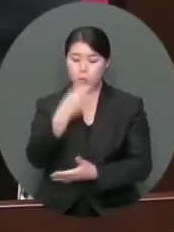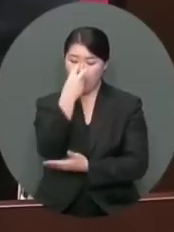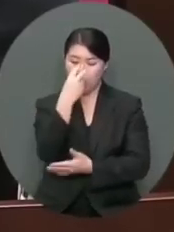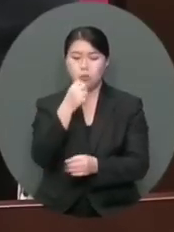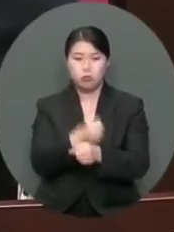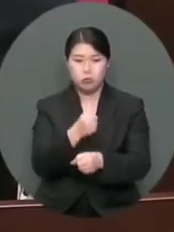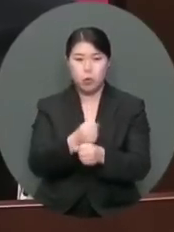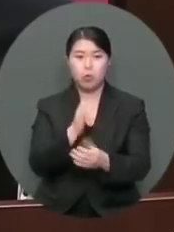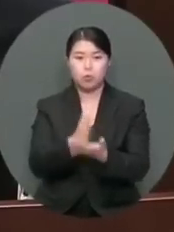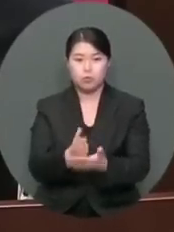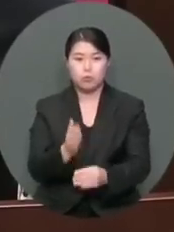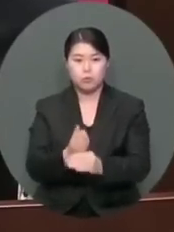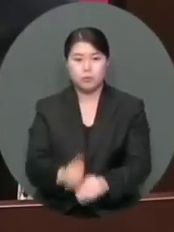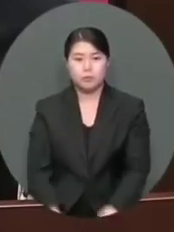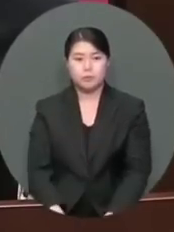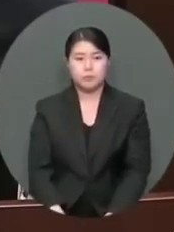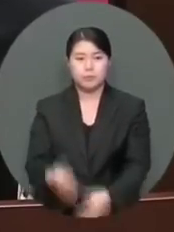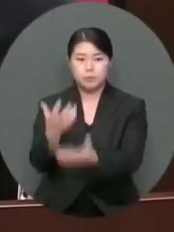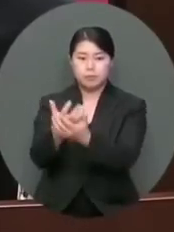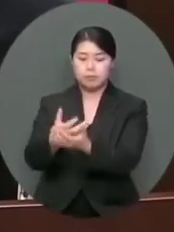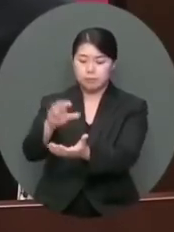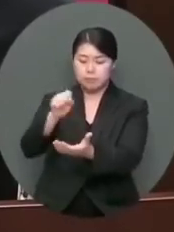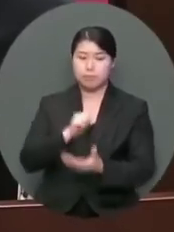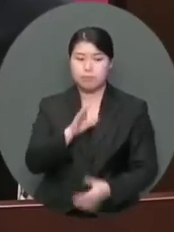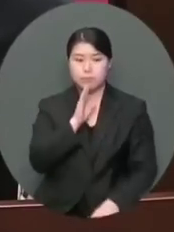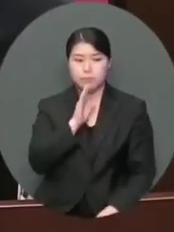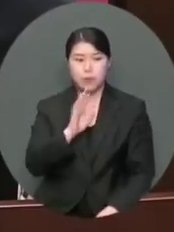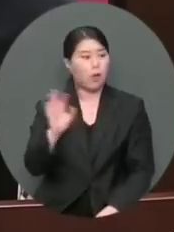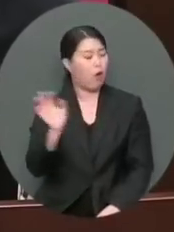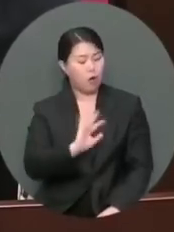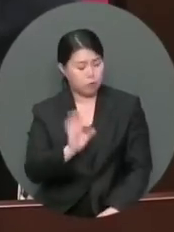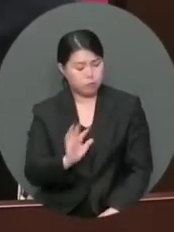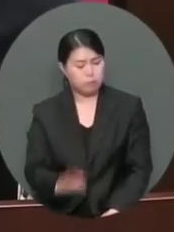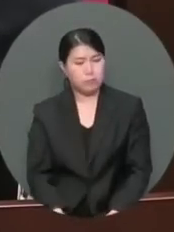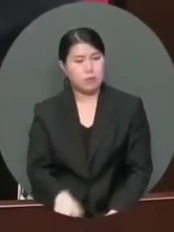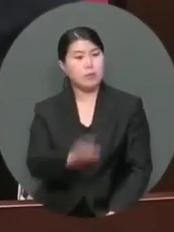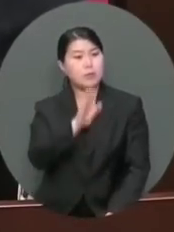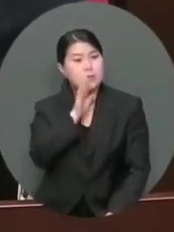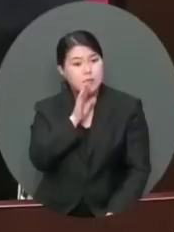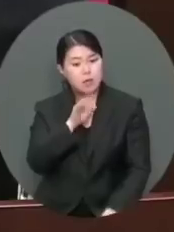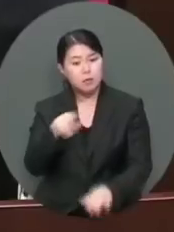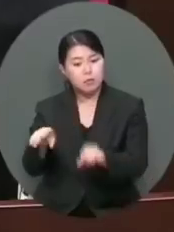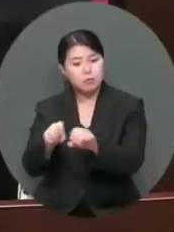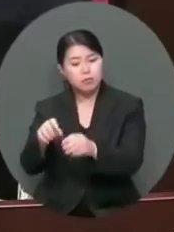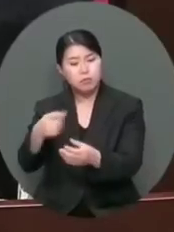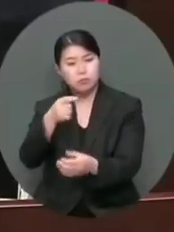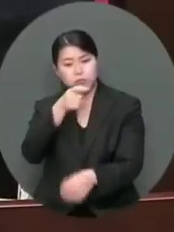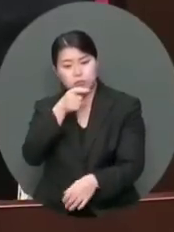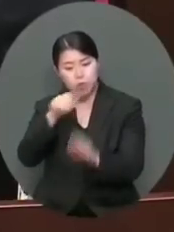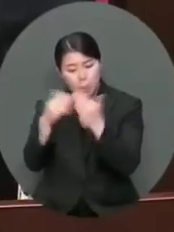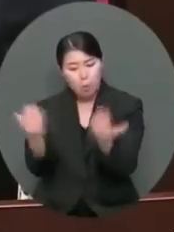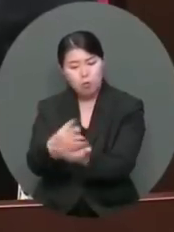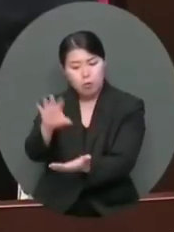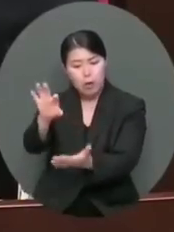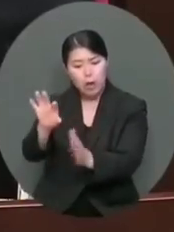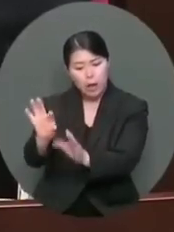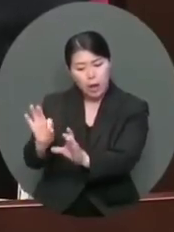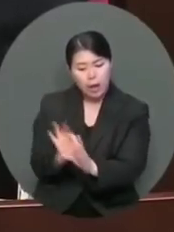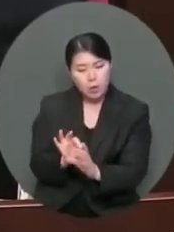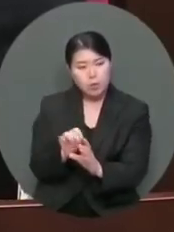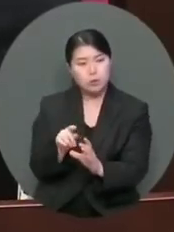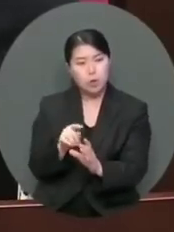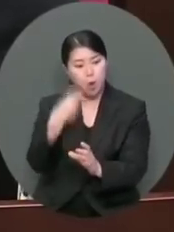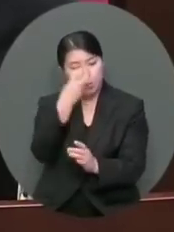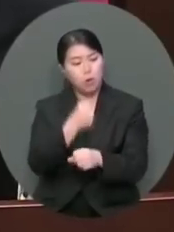것이죠. 그러니까 데이터를 받아서 검증 아니 실제로 저 시료도 채취하고 했지 않습니까? 다 아시면서 또